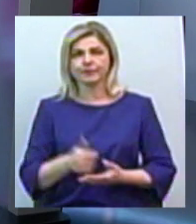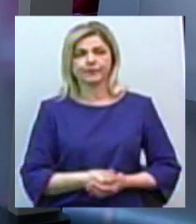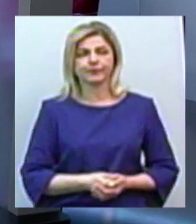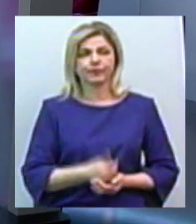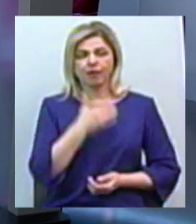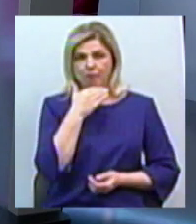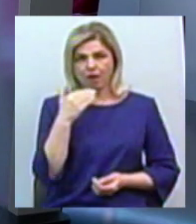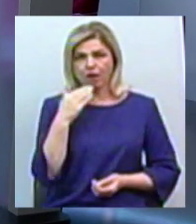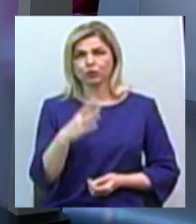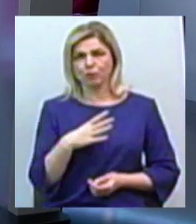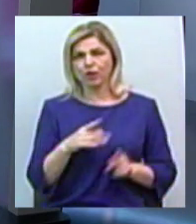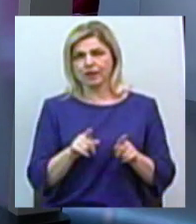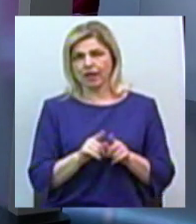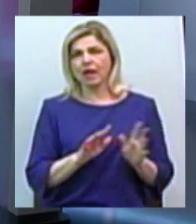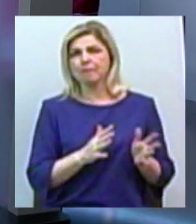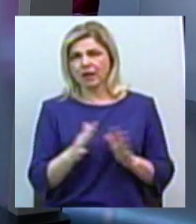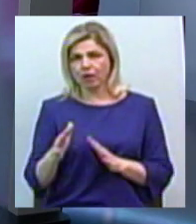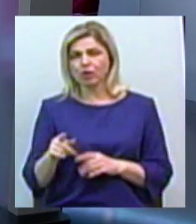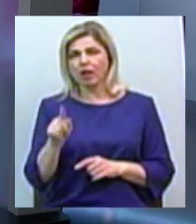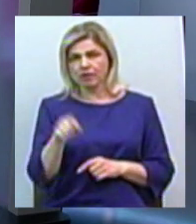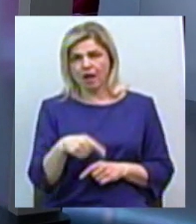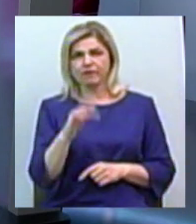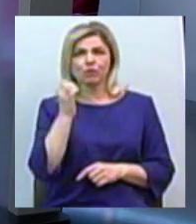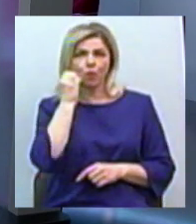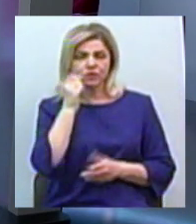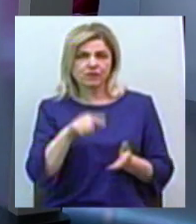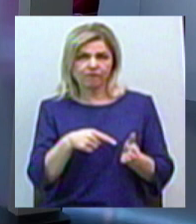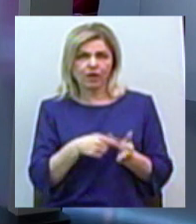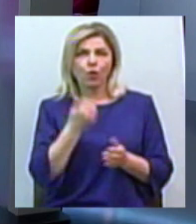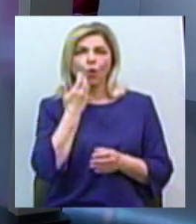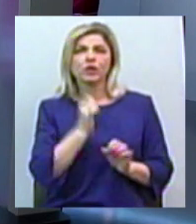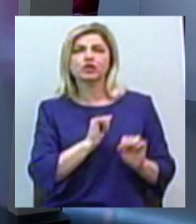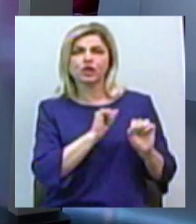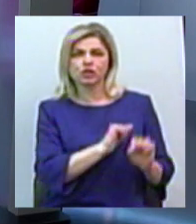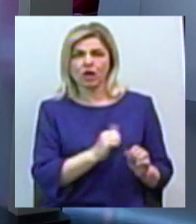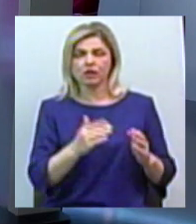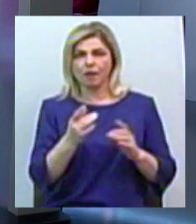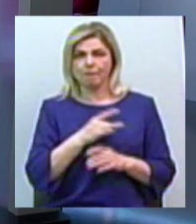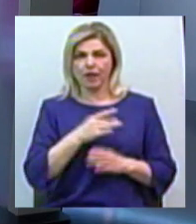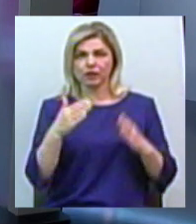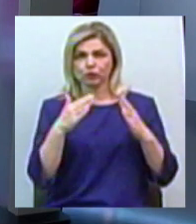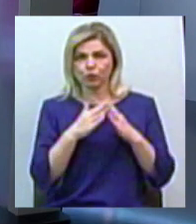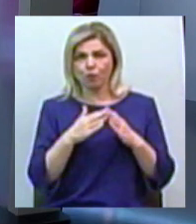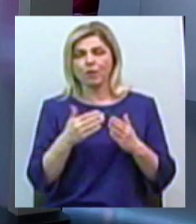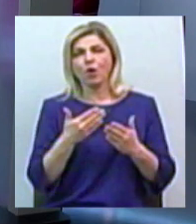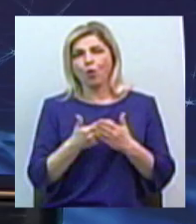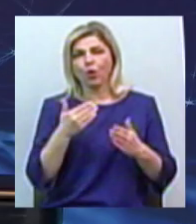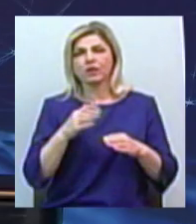Багато було таких прикладів, навіть у Москві, коли захищали Білий Дім від наступу